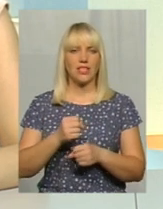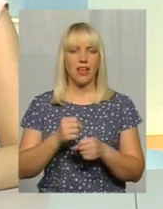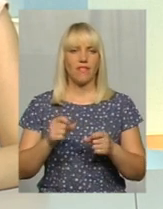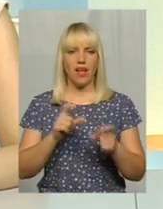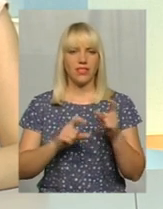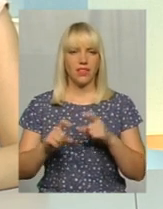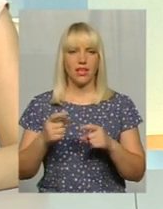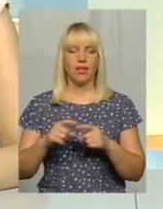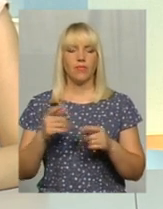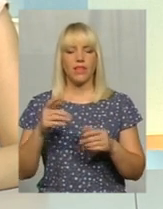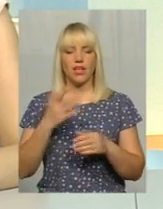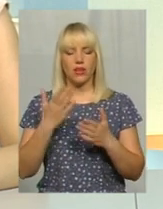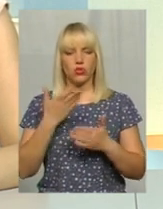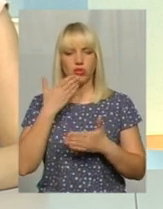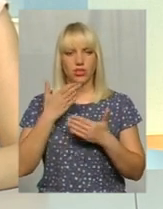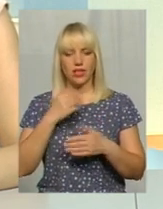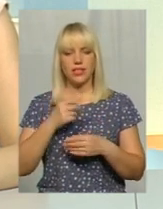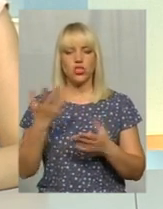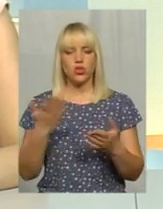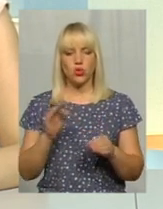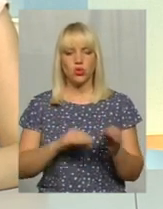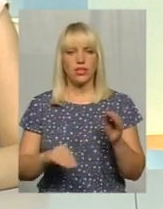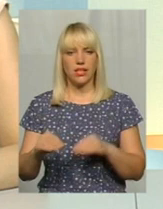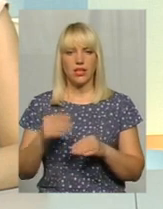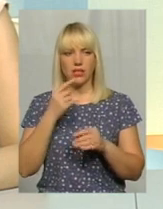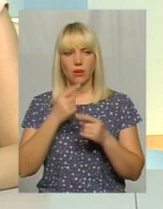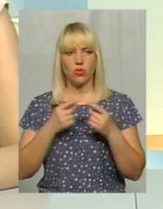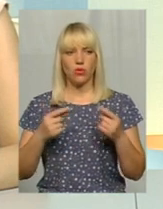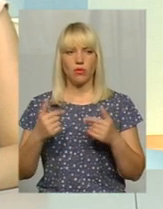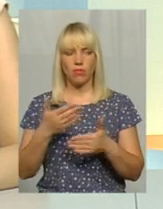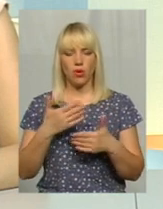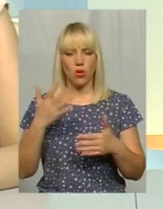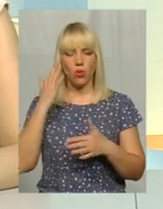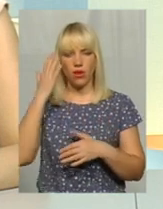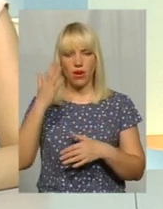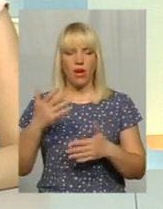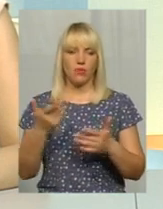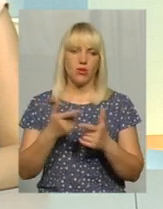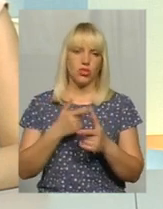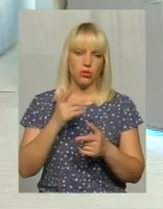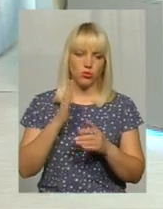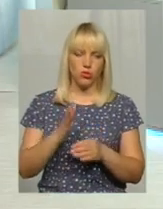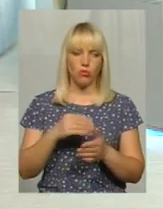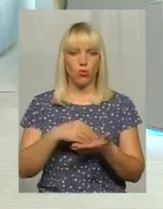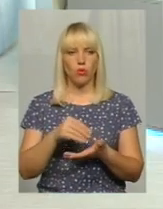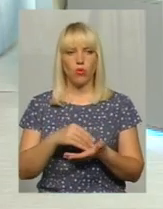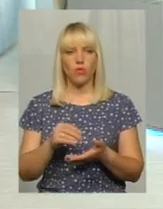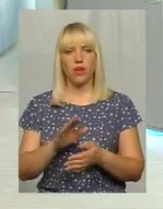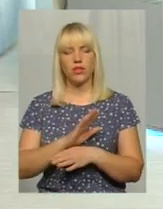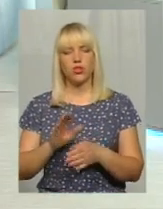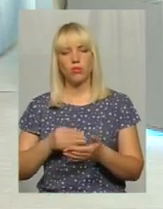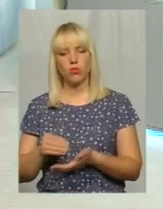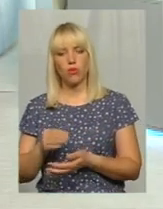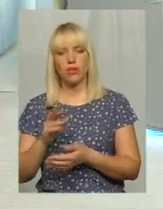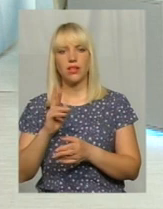склад продукту, з чого він складається, і ми вже собі уявляємо певну картинку, чи будемо його купувати зі сторони якості.